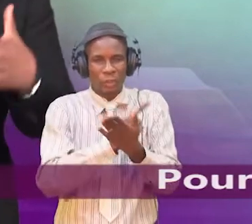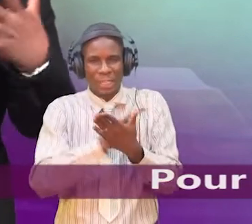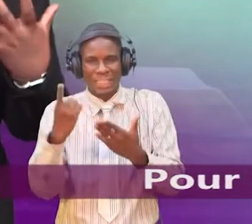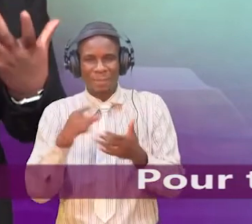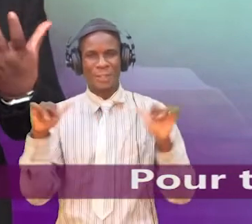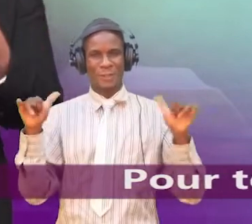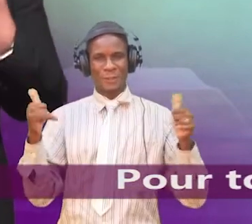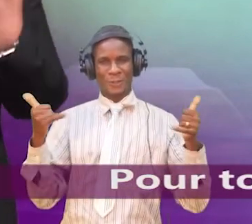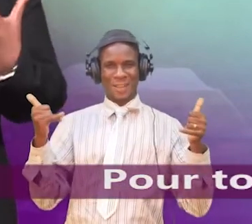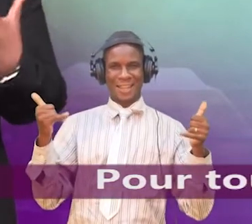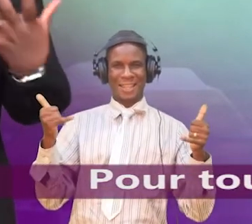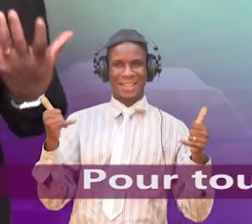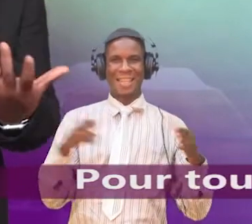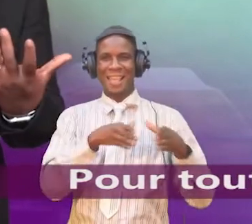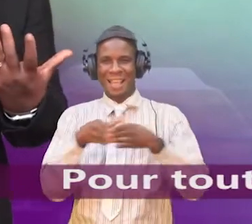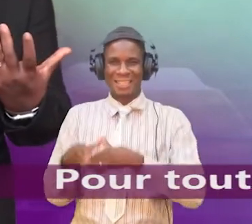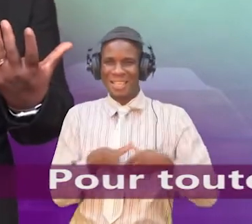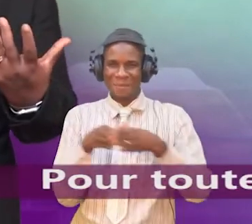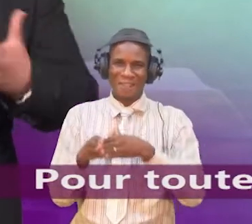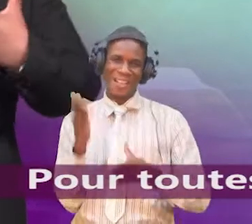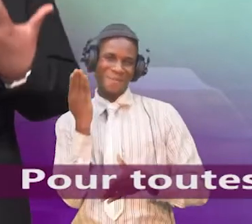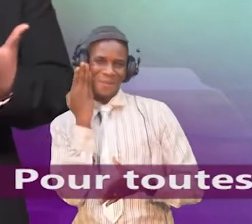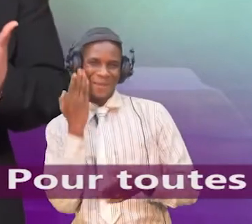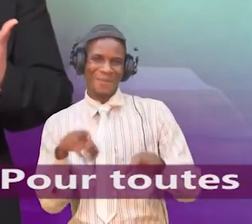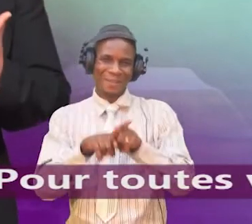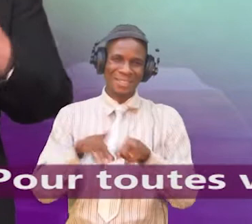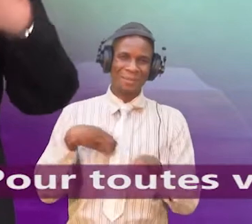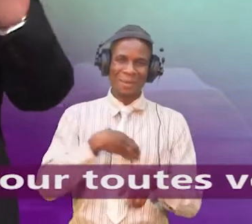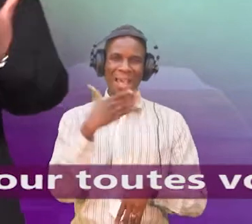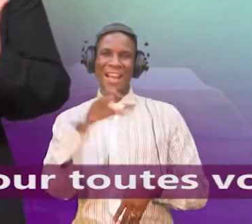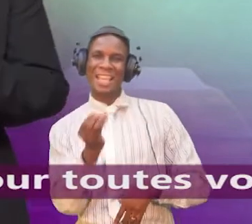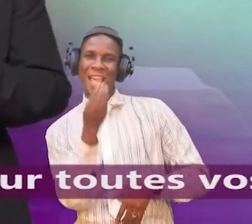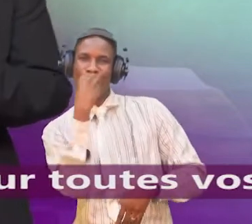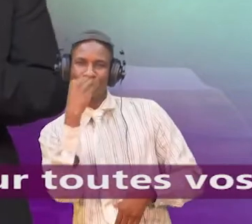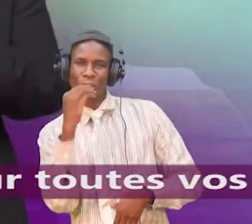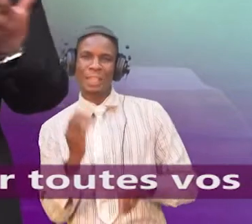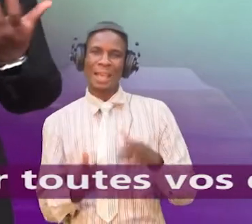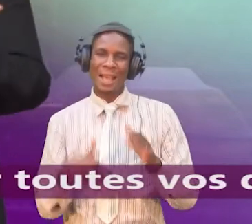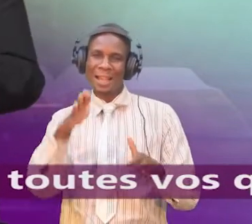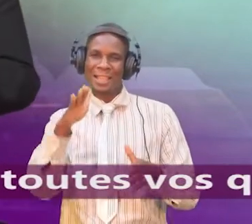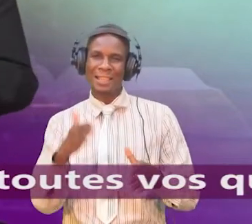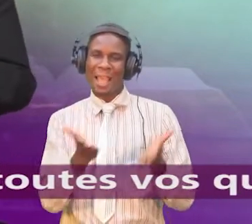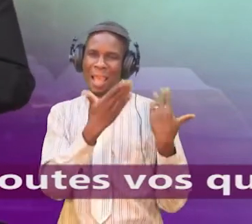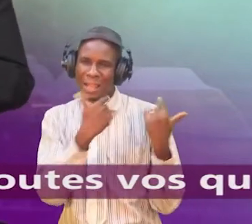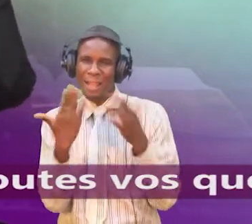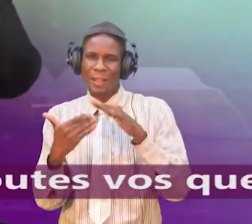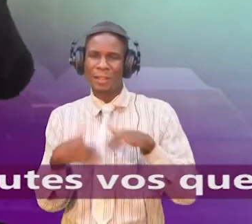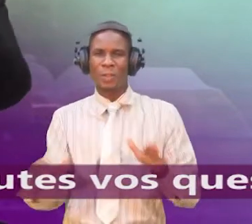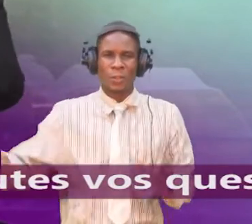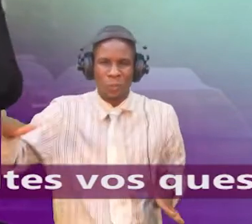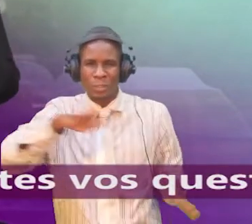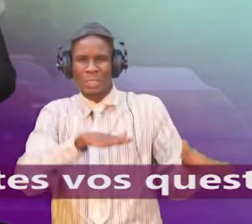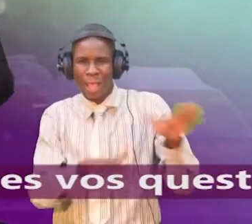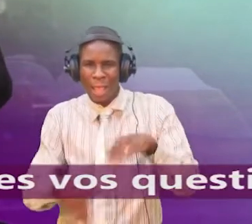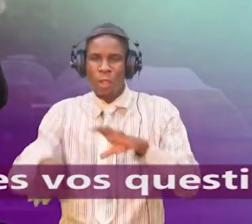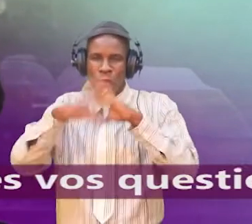yango mpona nini te kolekisa ata mokolo mobimba ya koyeba kosakana elongo kotambola elongo to kobima